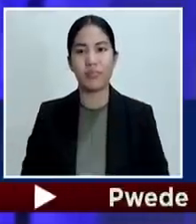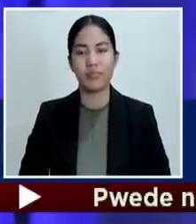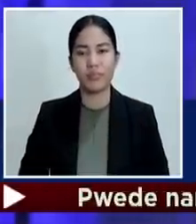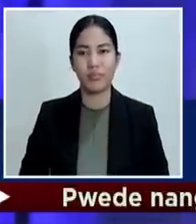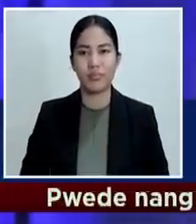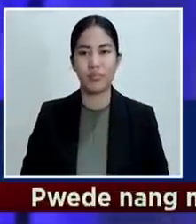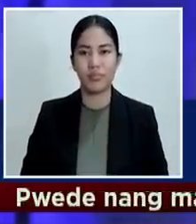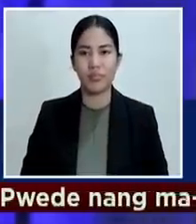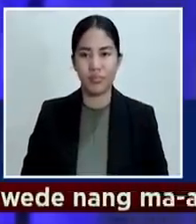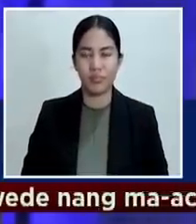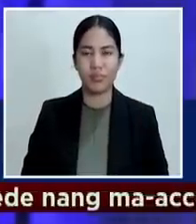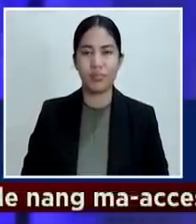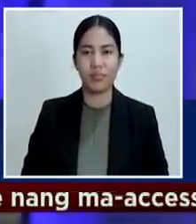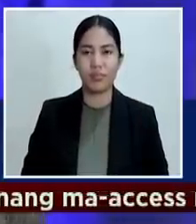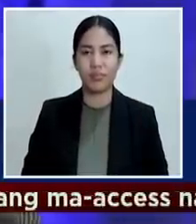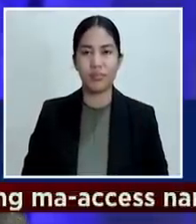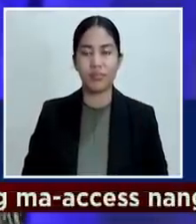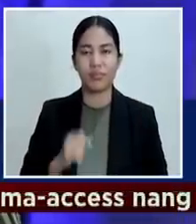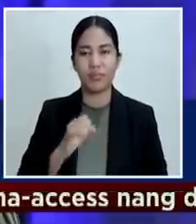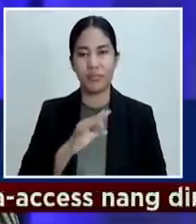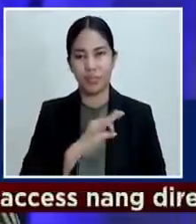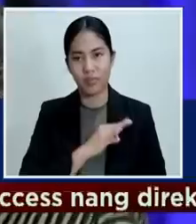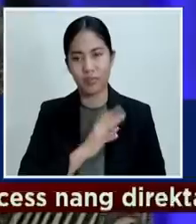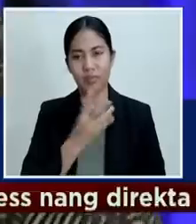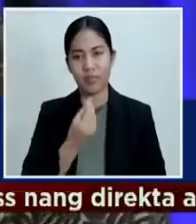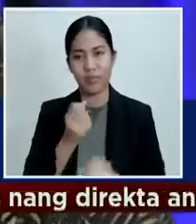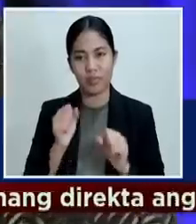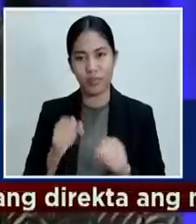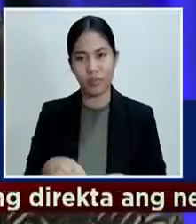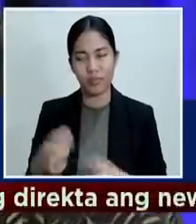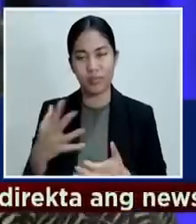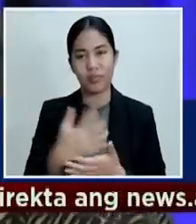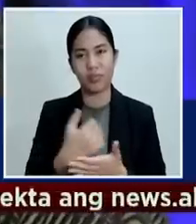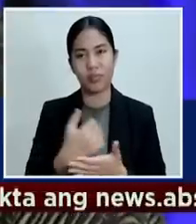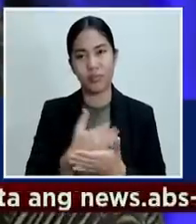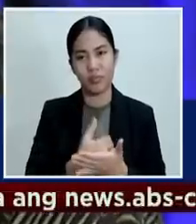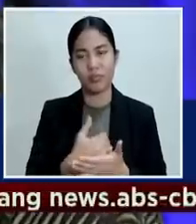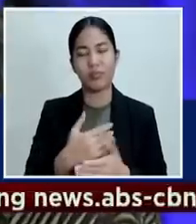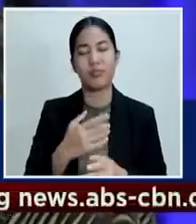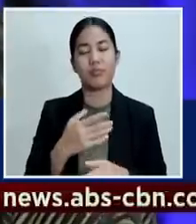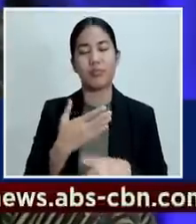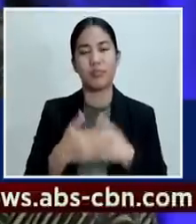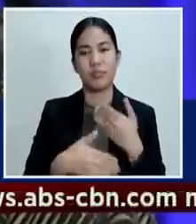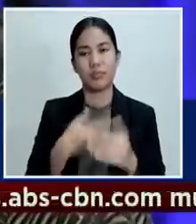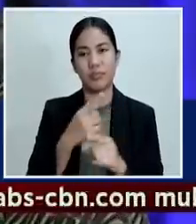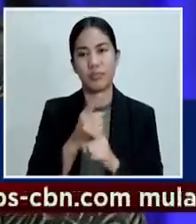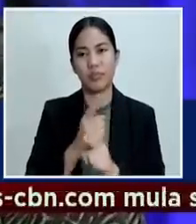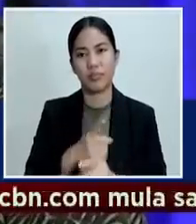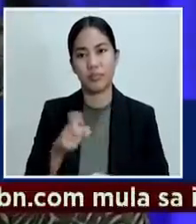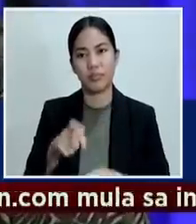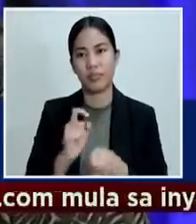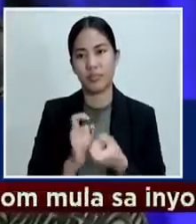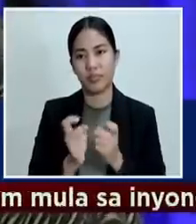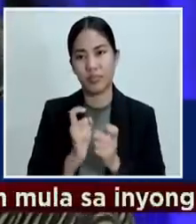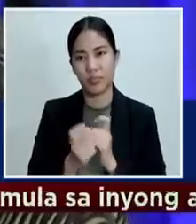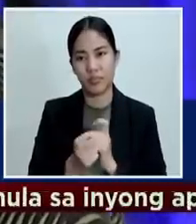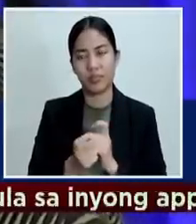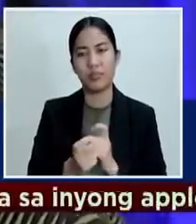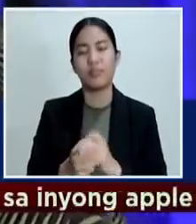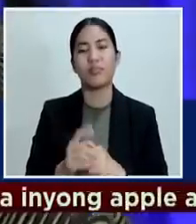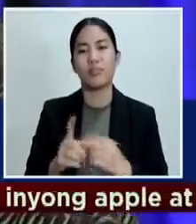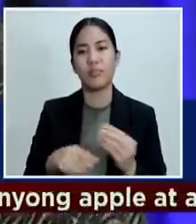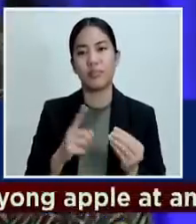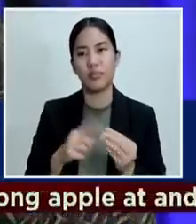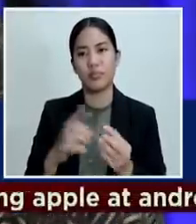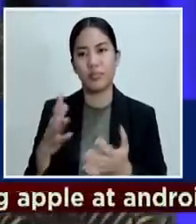to collect and process properly. We do need to make some changes in terms of the way we collect, recover,